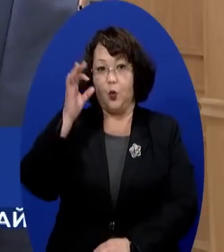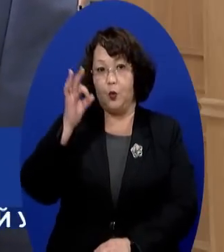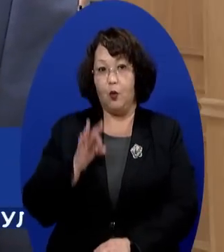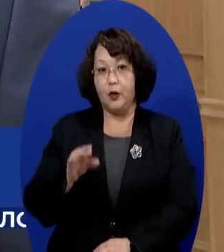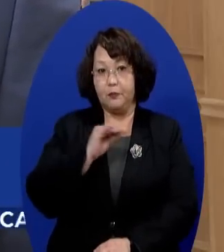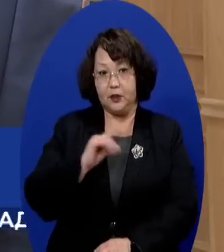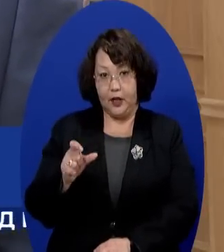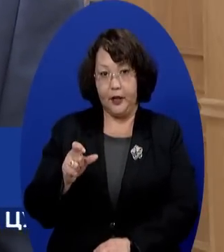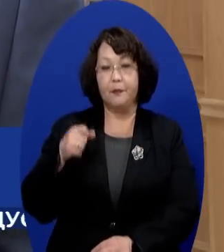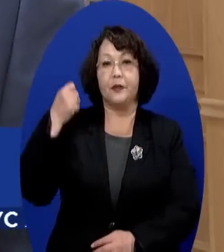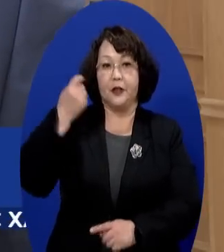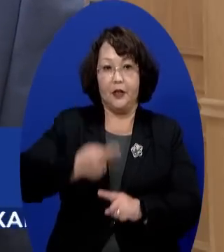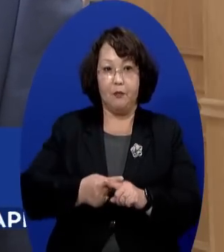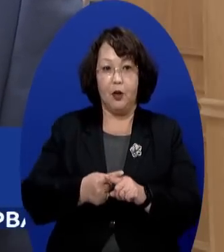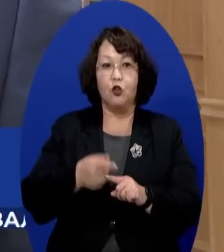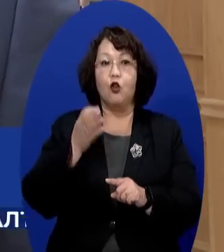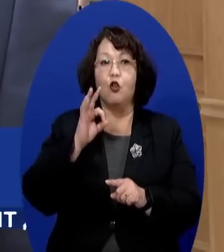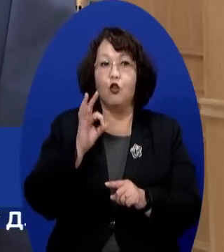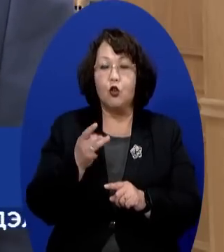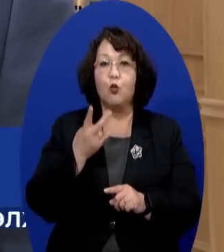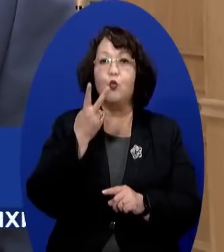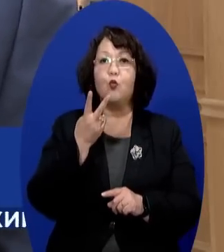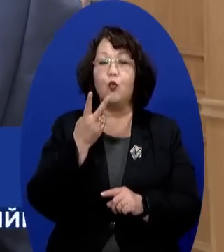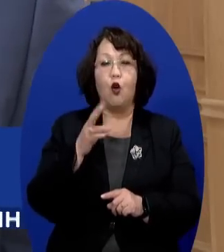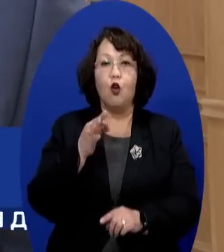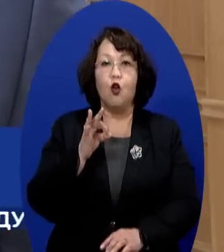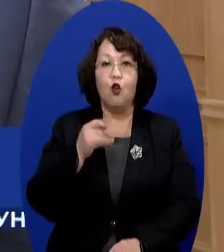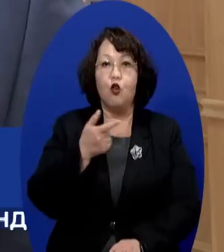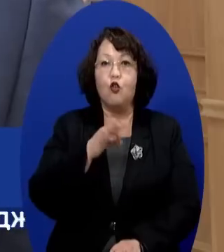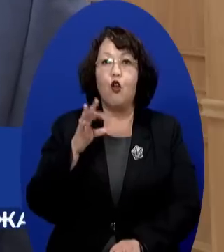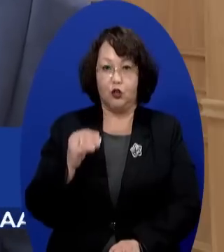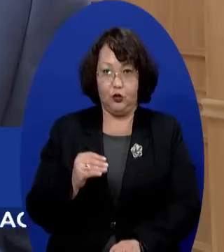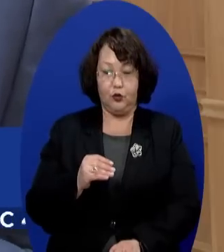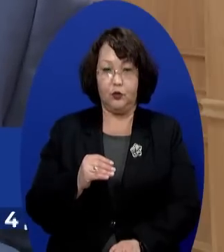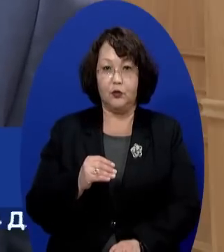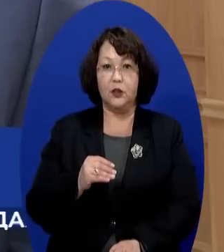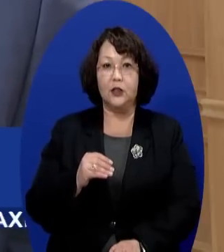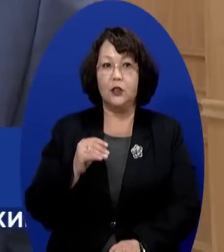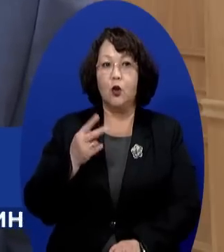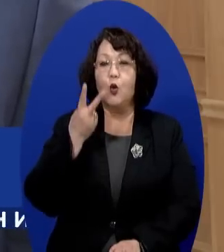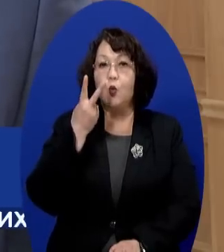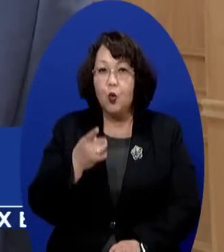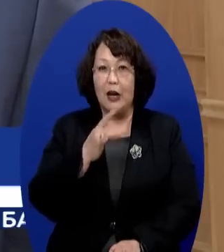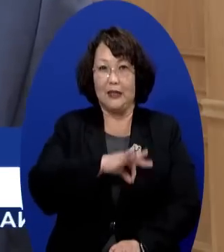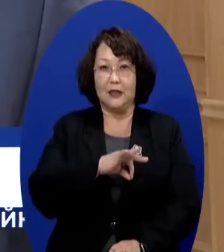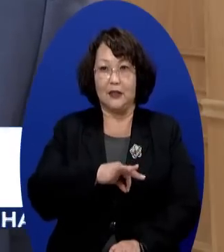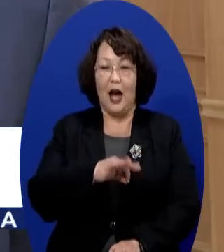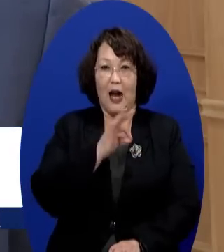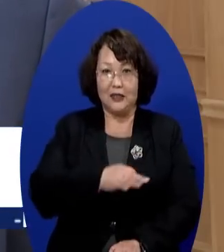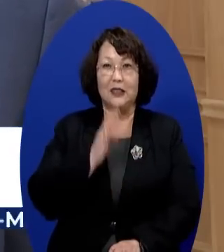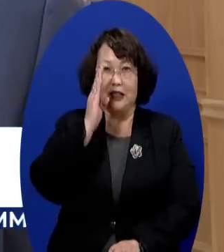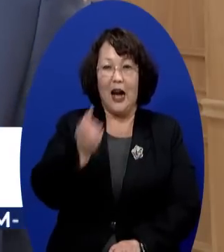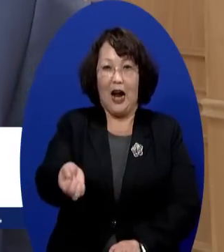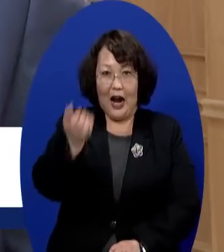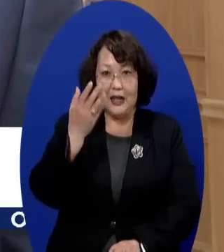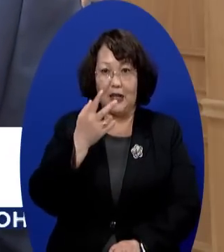чухал харах ёстой зүйл бол энэ өрийн өгөөж юм байна. Энэ өрөө босгож ирээд авчраад одоо үр өгөөжтэй ашигтай төслүүдийг